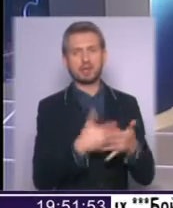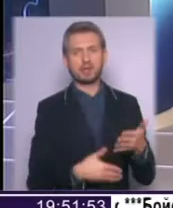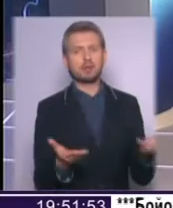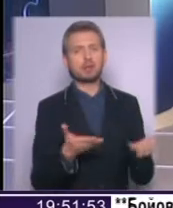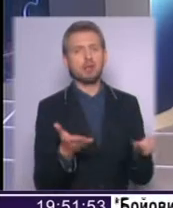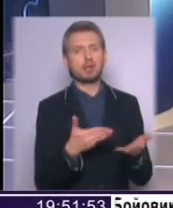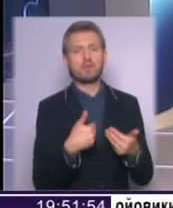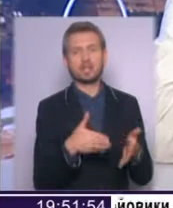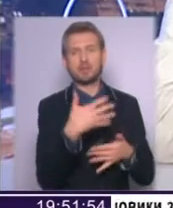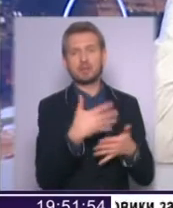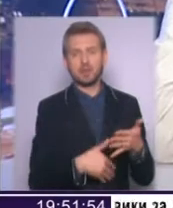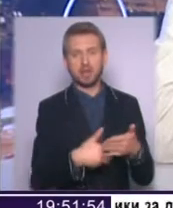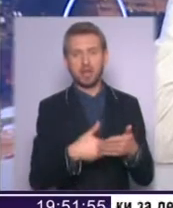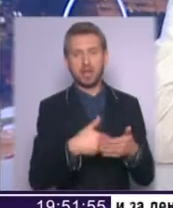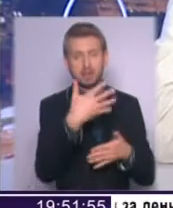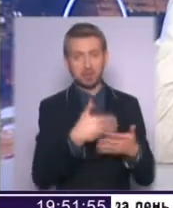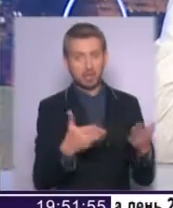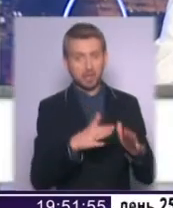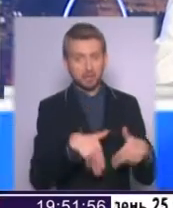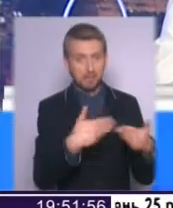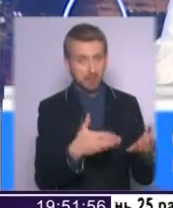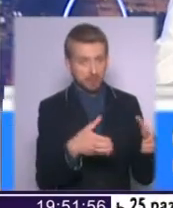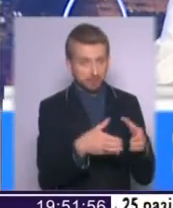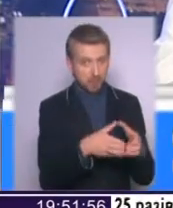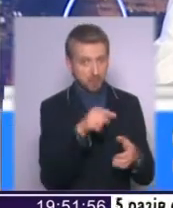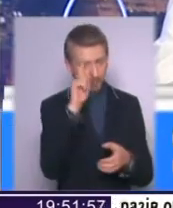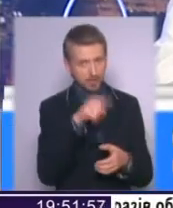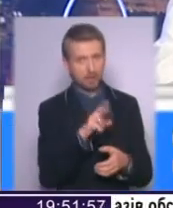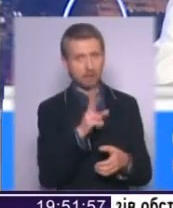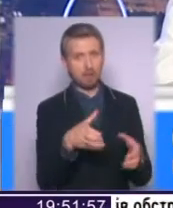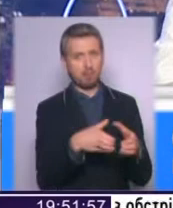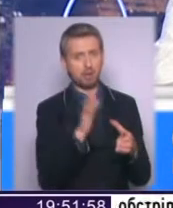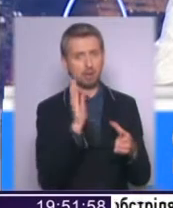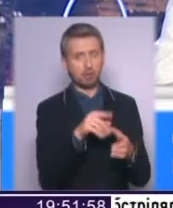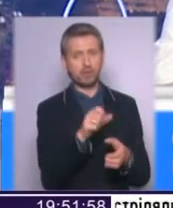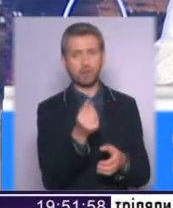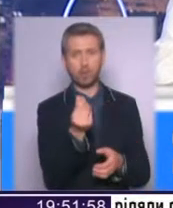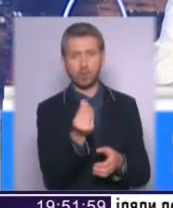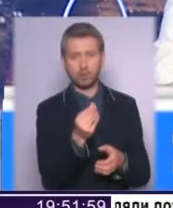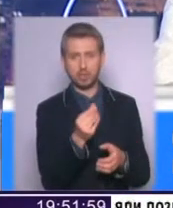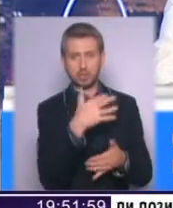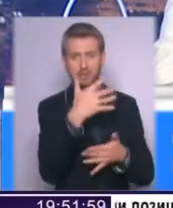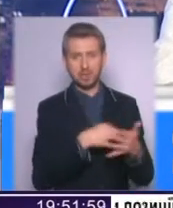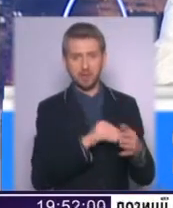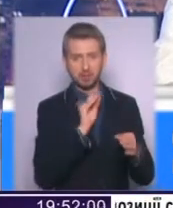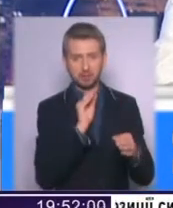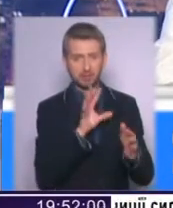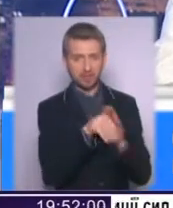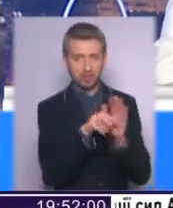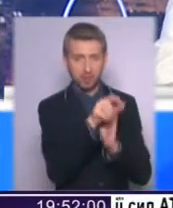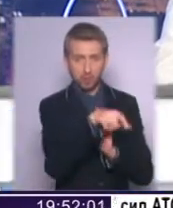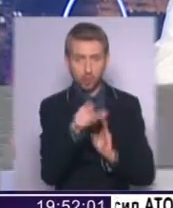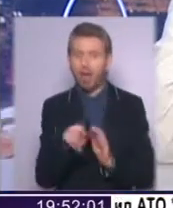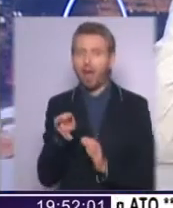списки? Списки, які представить партія? А ви знаєте, так, як партія буде за гроші в списках ставити людей? Ну, але